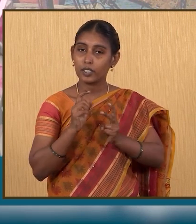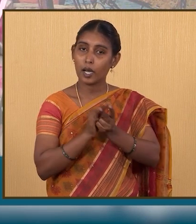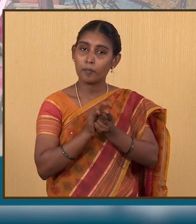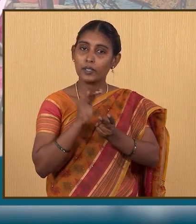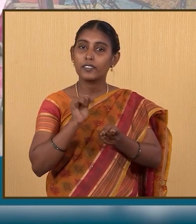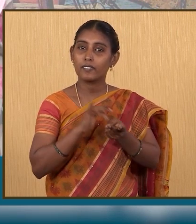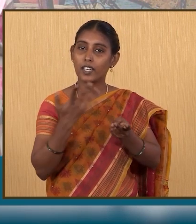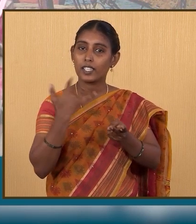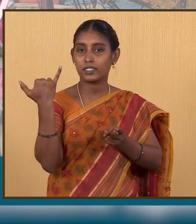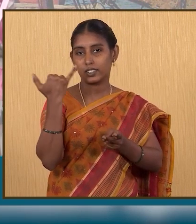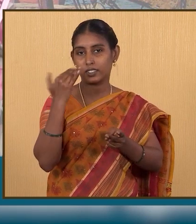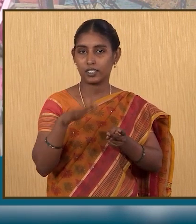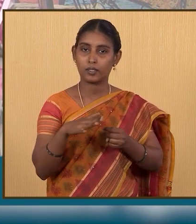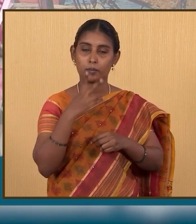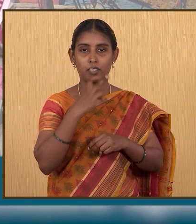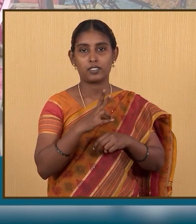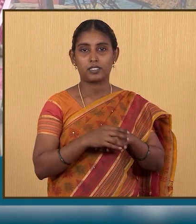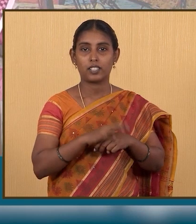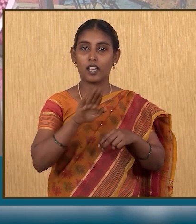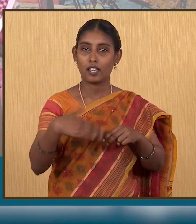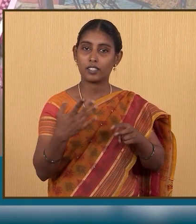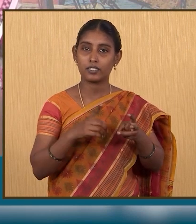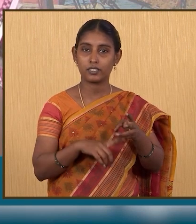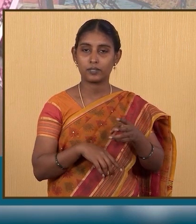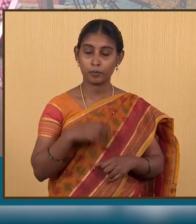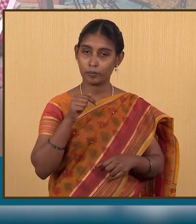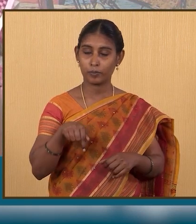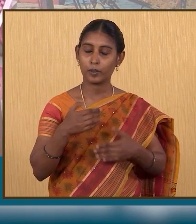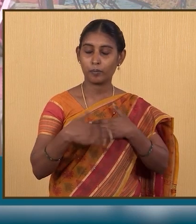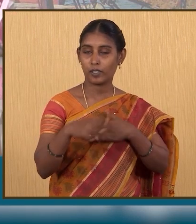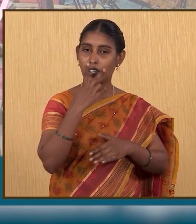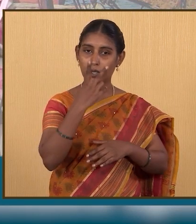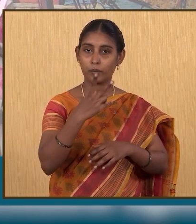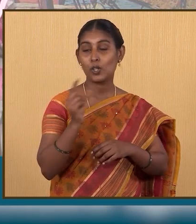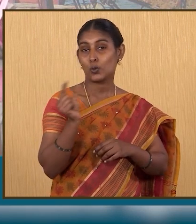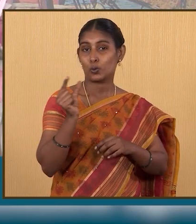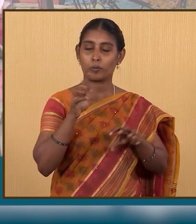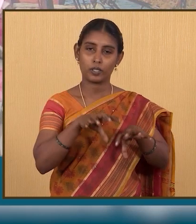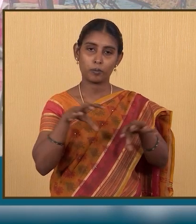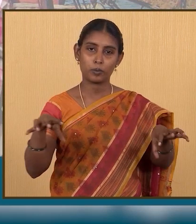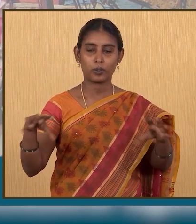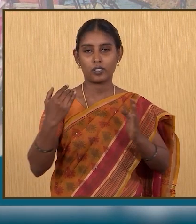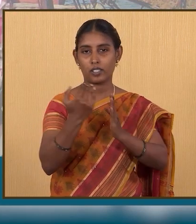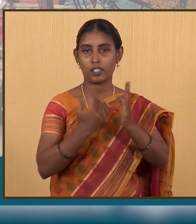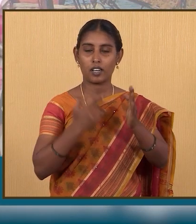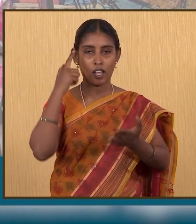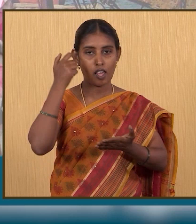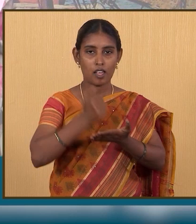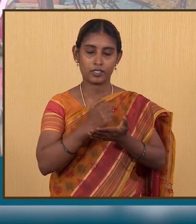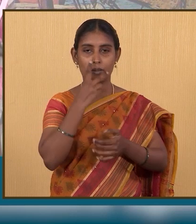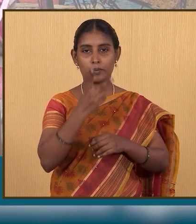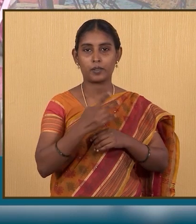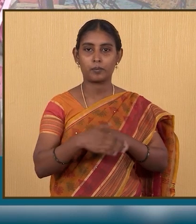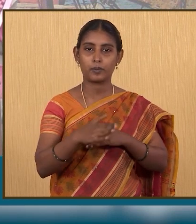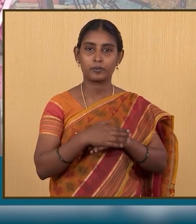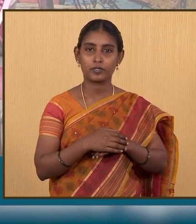ஆவண காப்பகம் சென்னையில் இருக்குதுன்னு பார்த்தோம். அடுத்தது இப்போ பார்க்க போகிறது பயன்பாட்டு பொருள் ஆதாரங்கள். சரி,